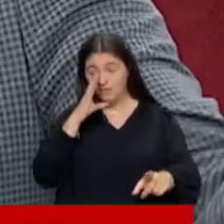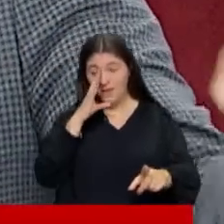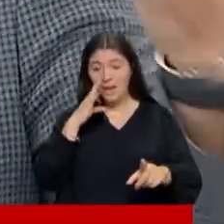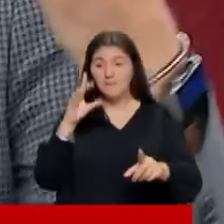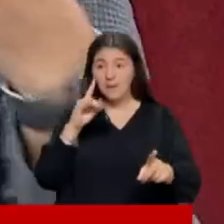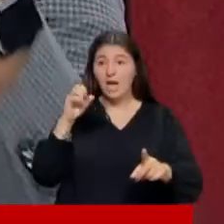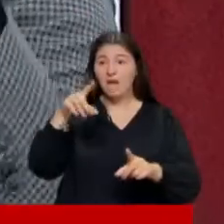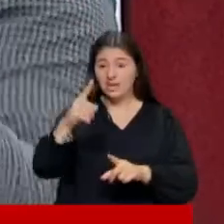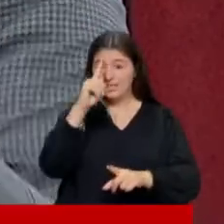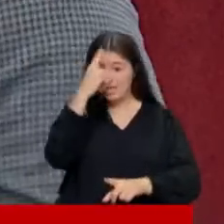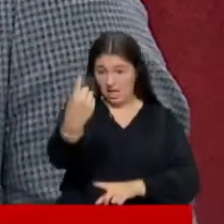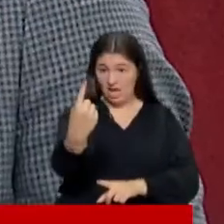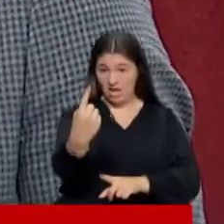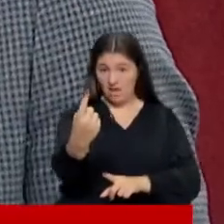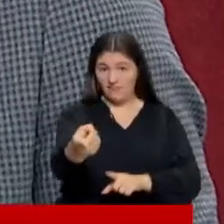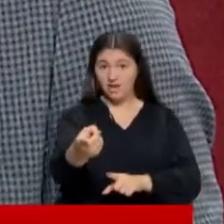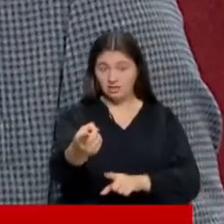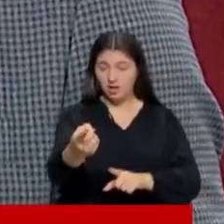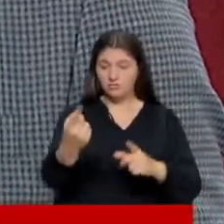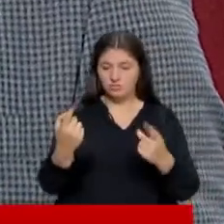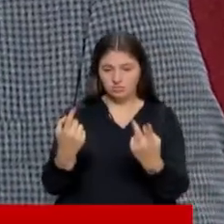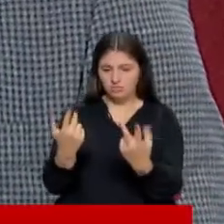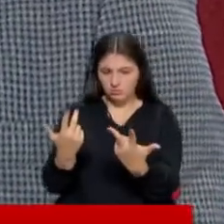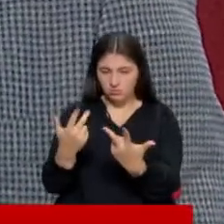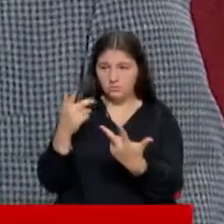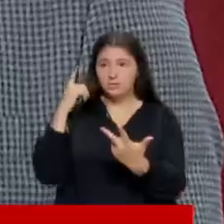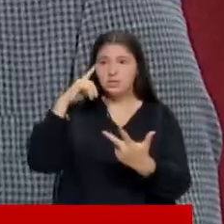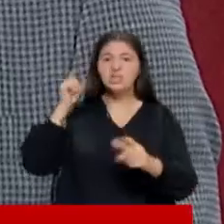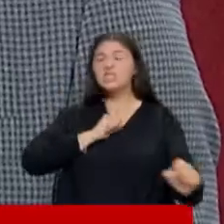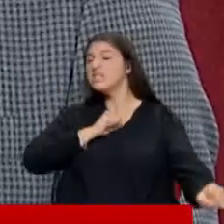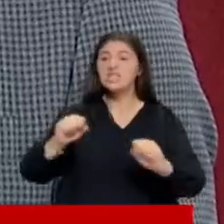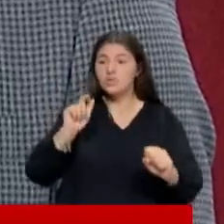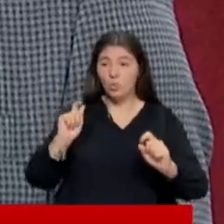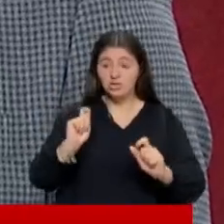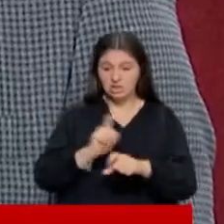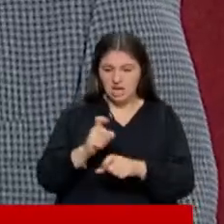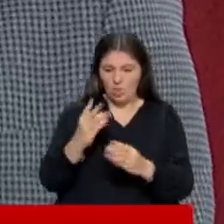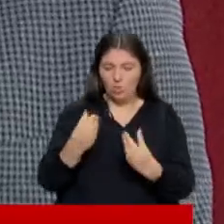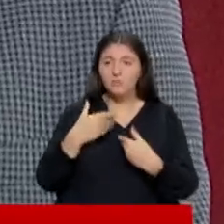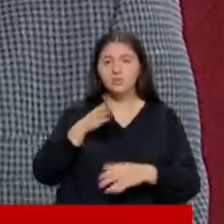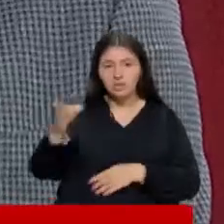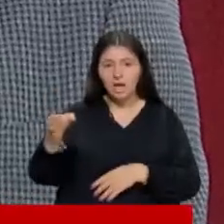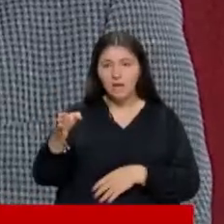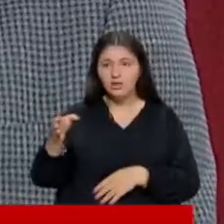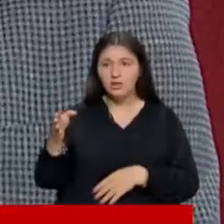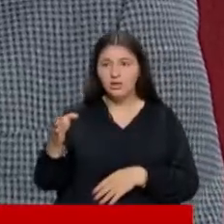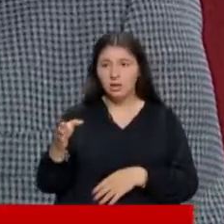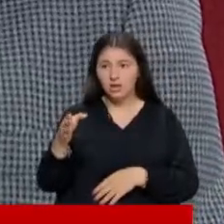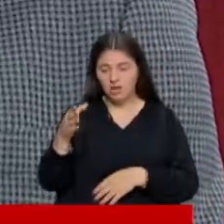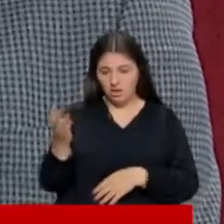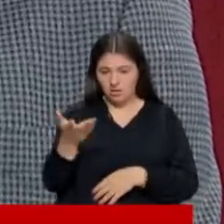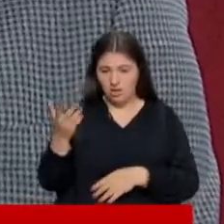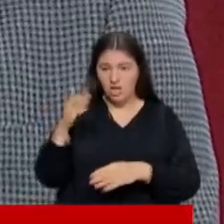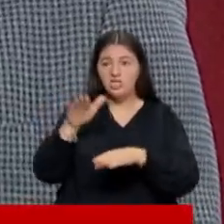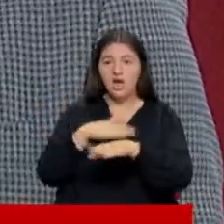MHP ve AK Parti tek adayla yarışa girdiğinde küplere binerim sinirimden gider Hani